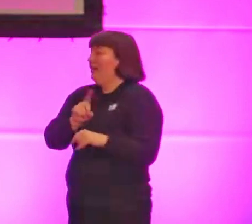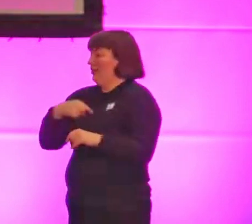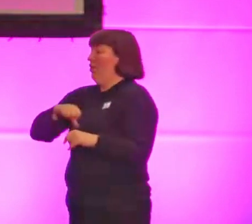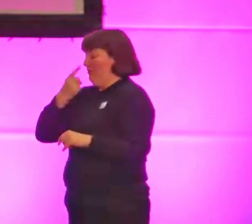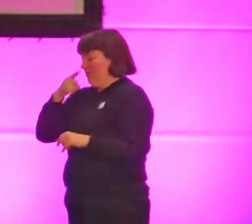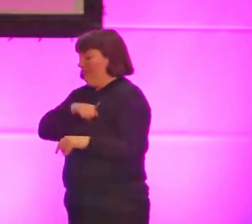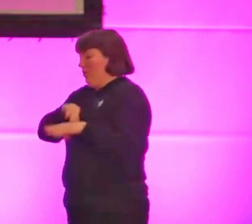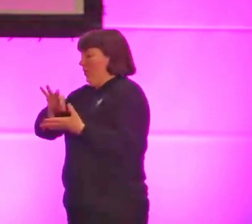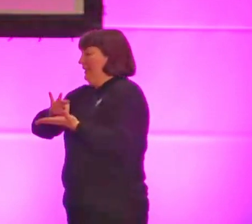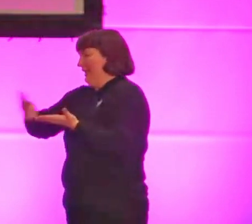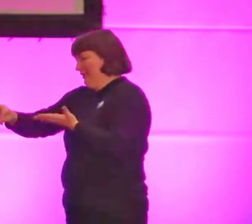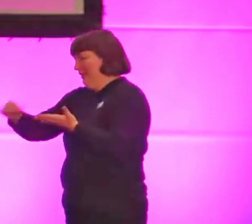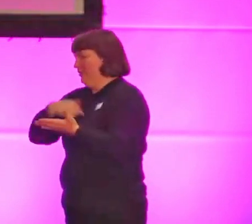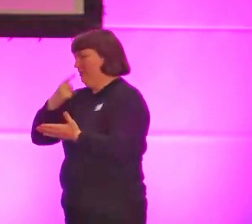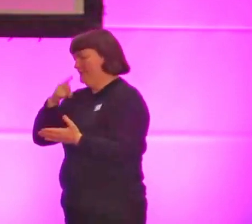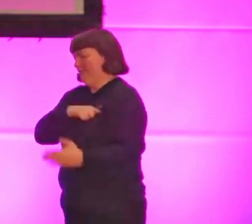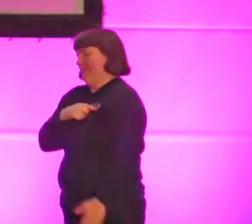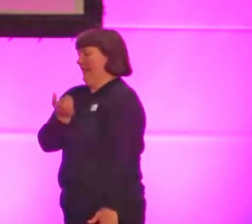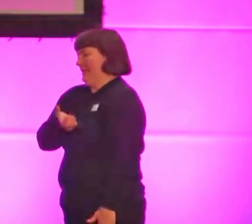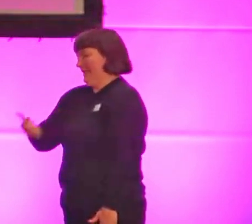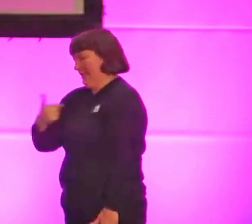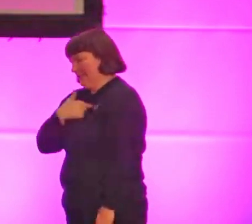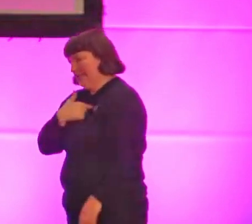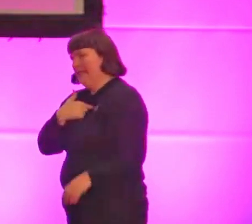sjukskriven efter att jag fick cancer.